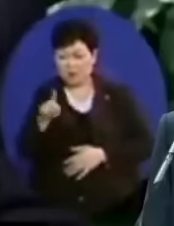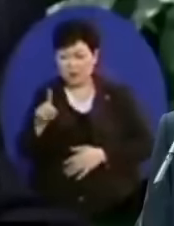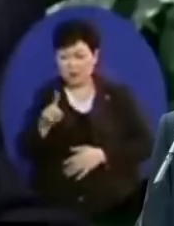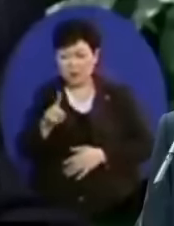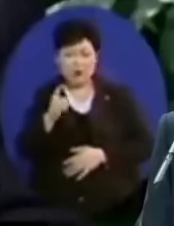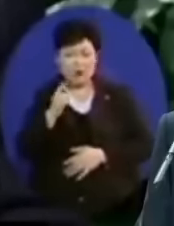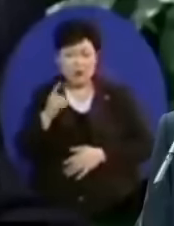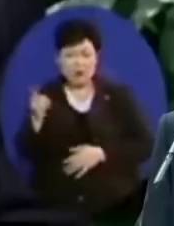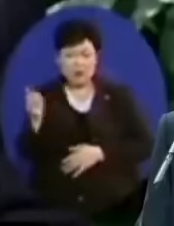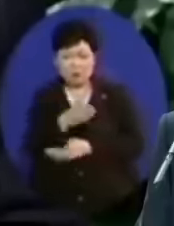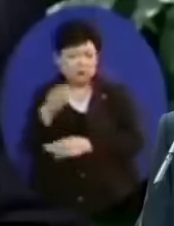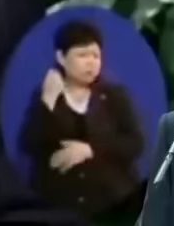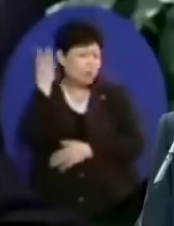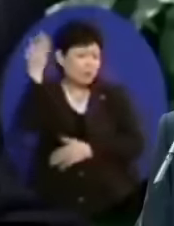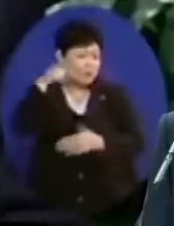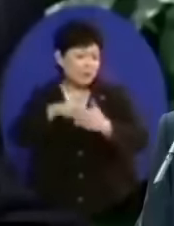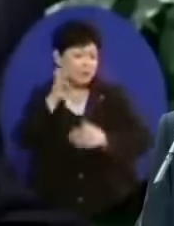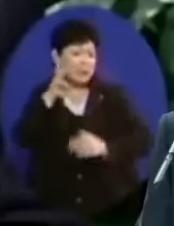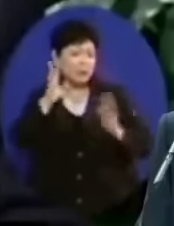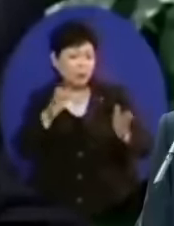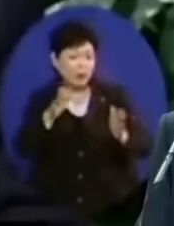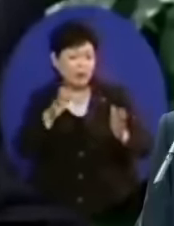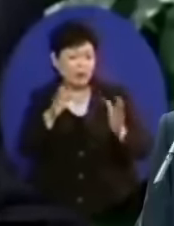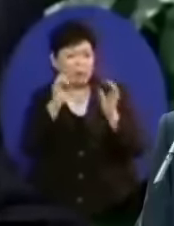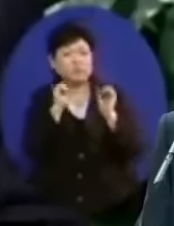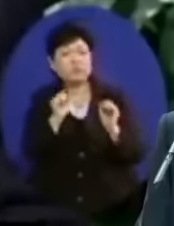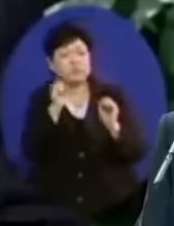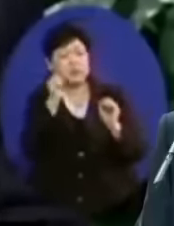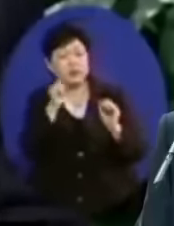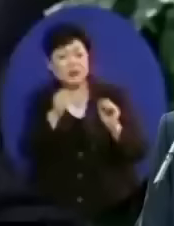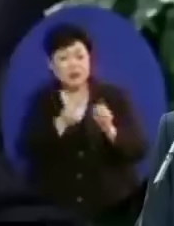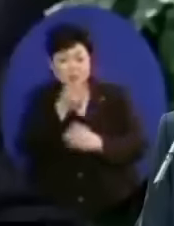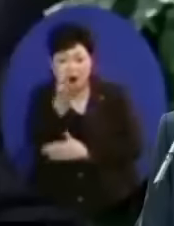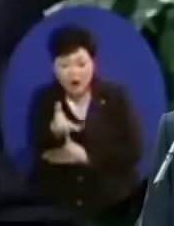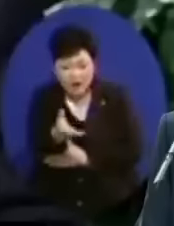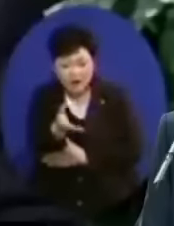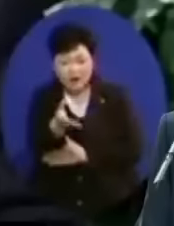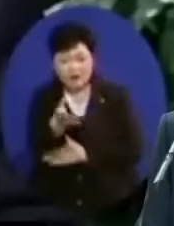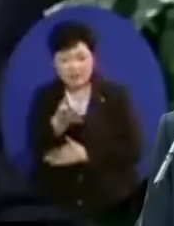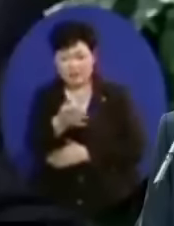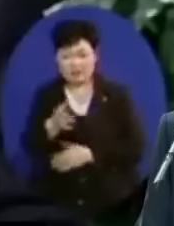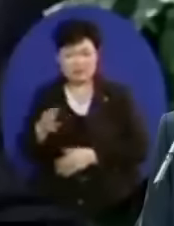사흘 있다가 나오고 나니까 정신이 번쩍 들어가지고서 굉장한 강한